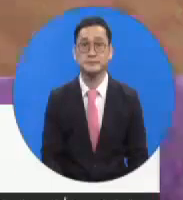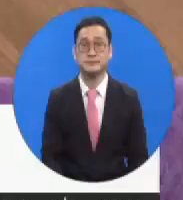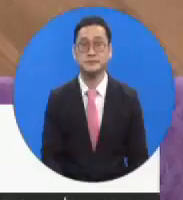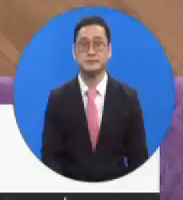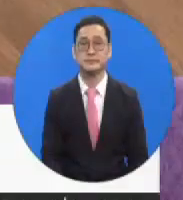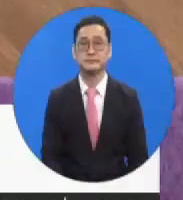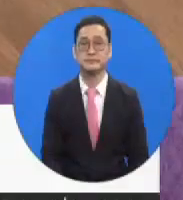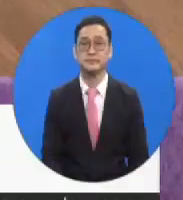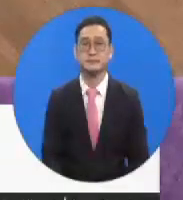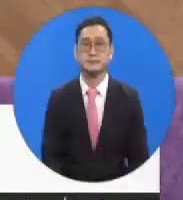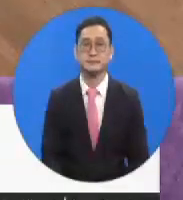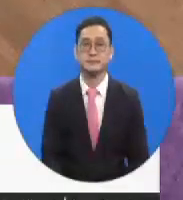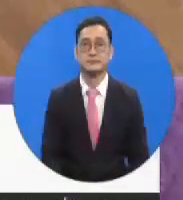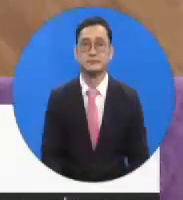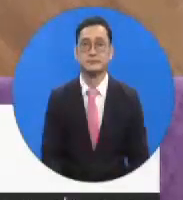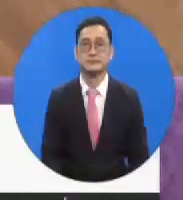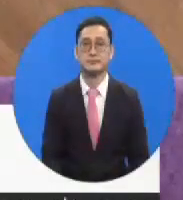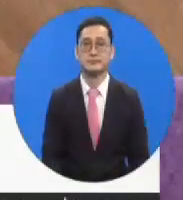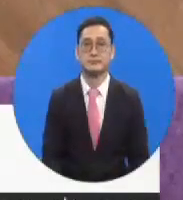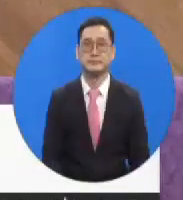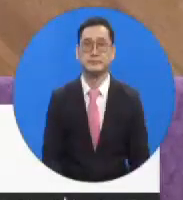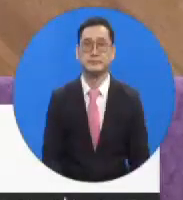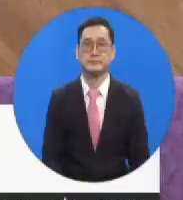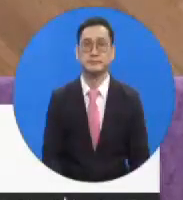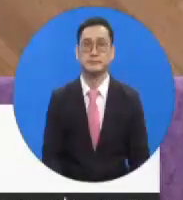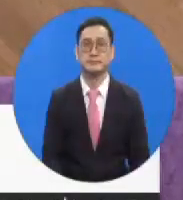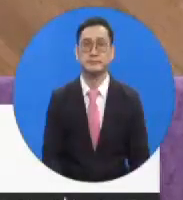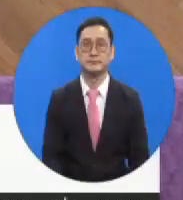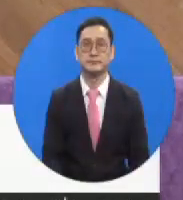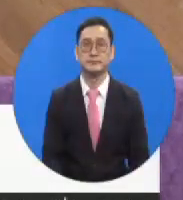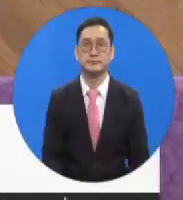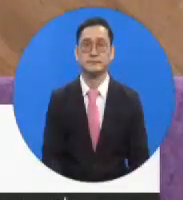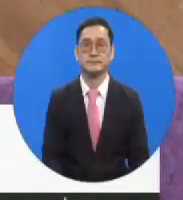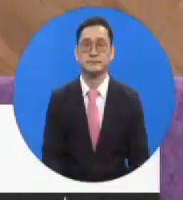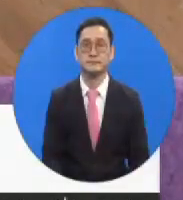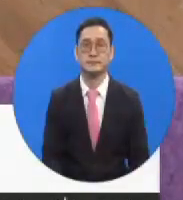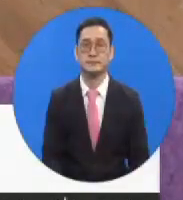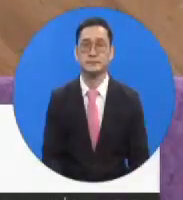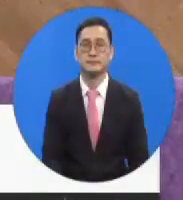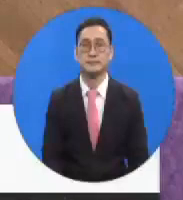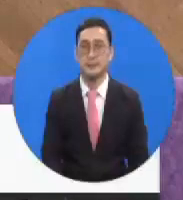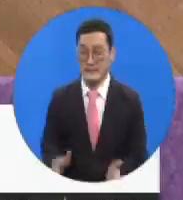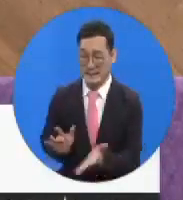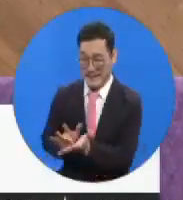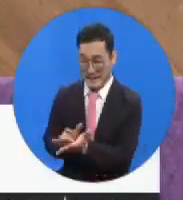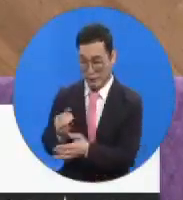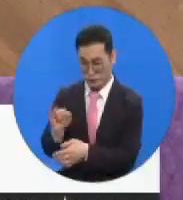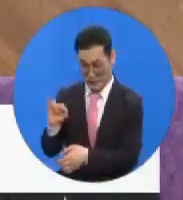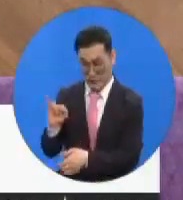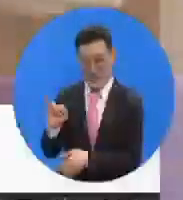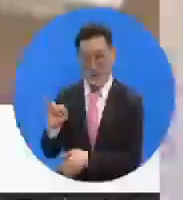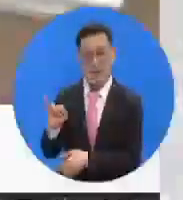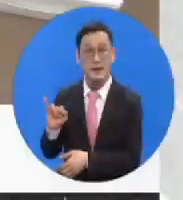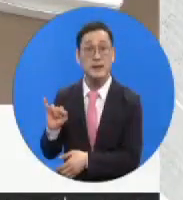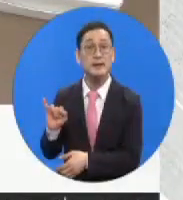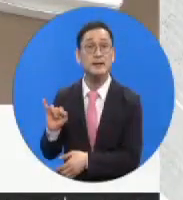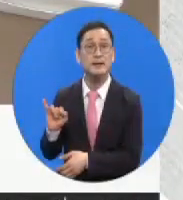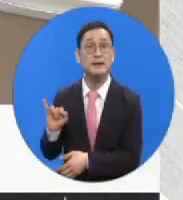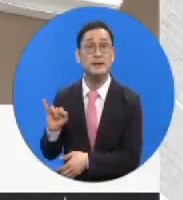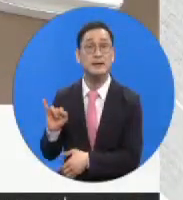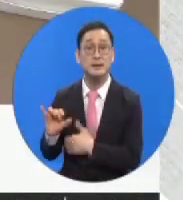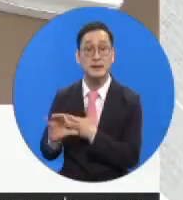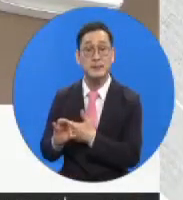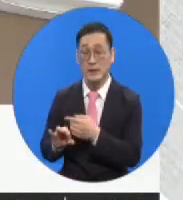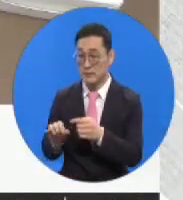만약에 지금 생각을 해보면 이게 그러니까 어떤 특정 백신의 품질에 문제가 있었다라고 하면 그 백신을